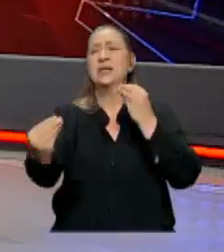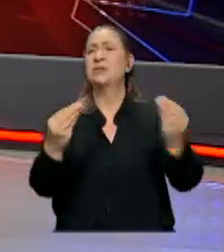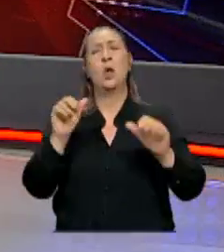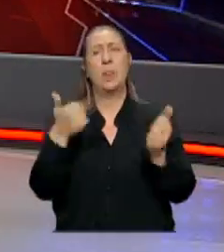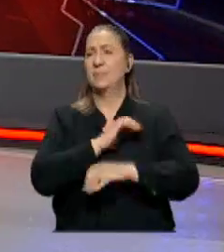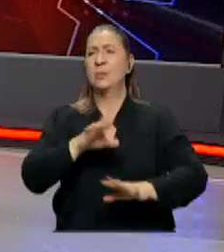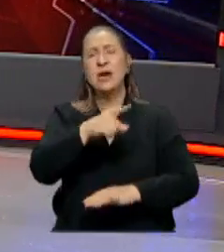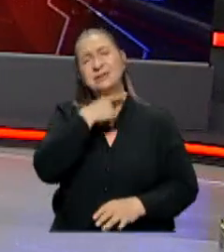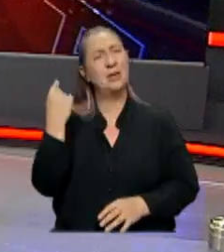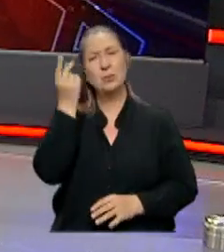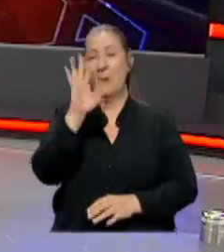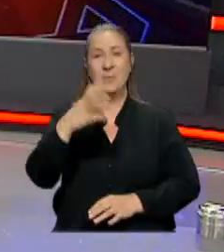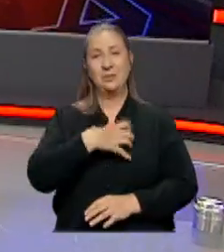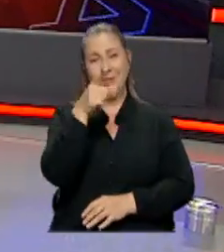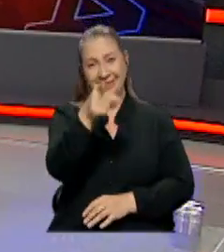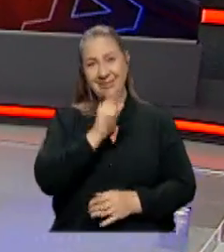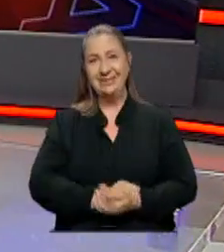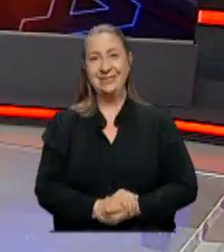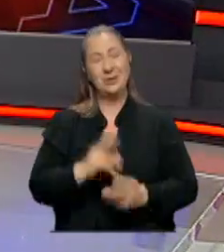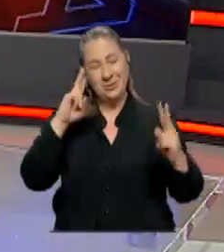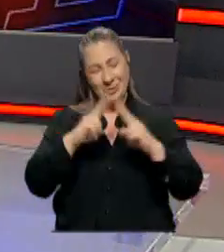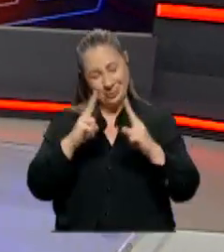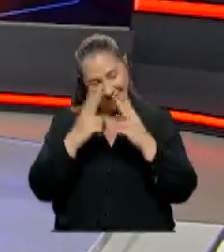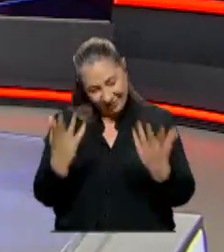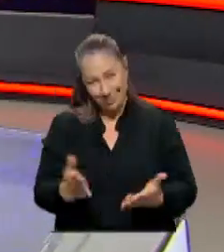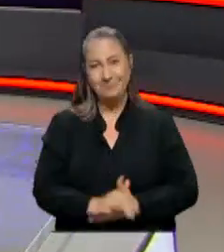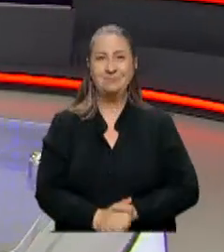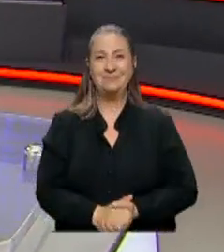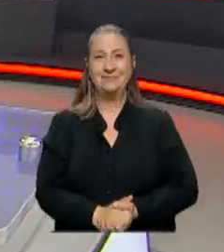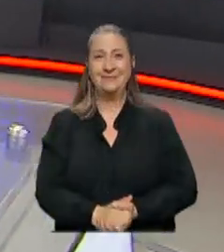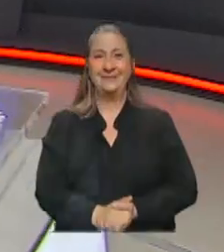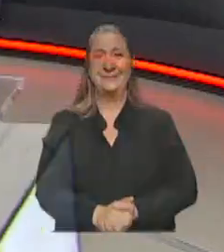Bunu asla unutmayın. Patron sizsiniz. Görüşmek üzere efendim.